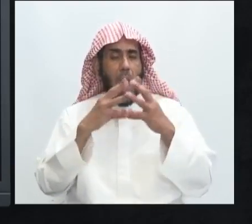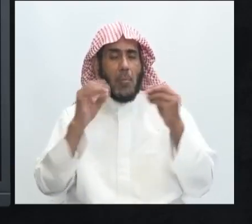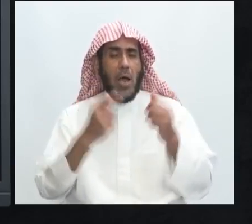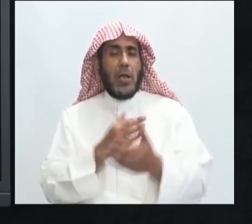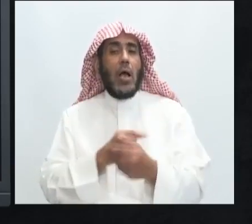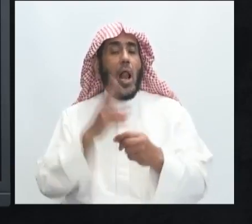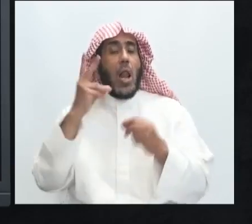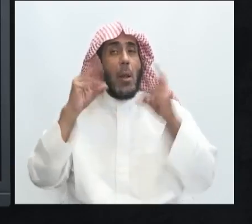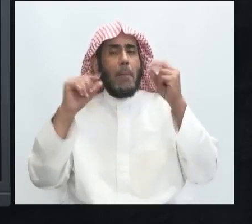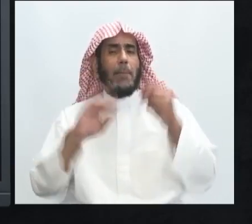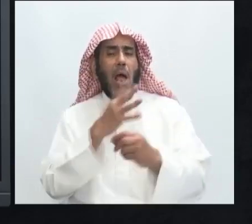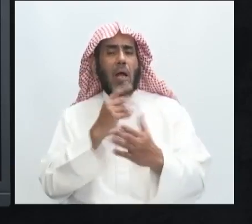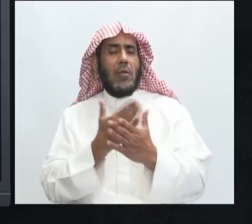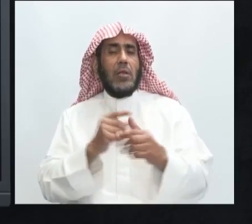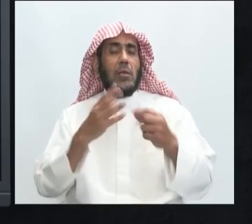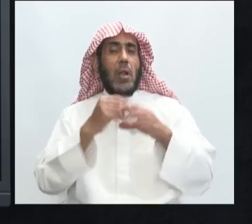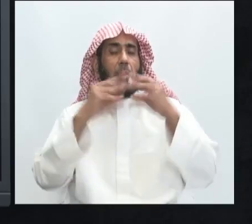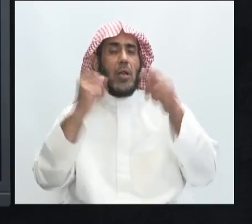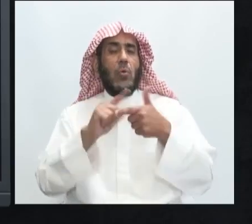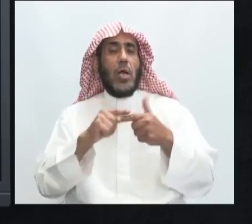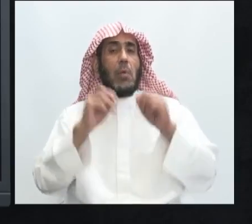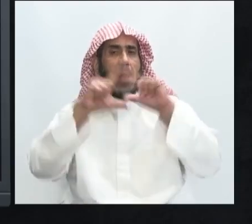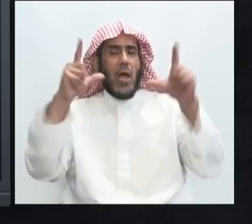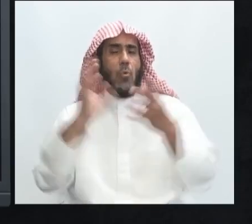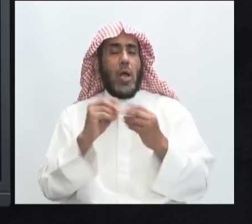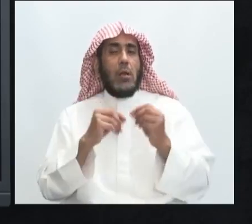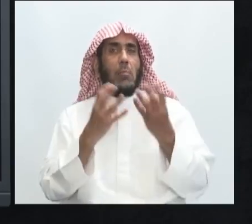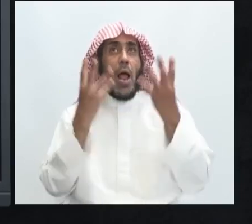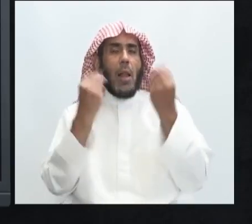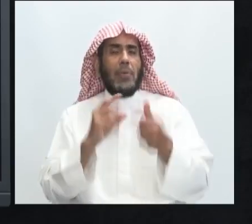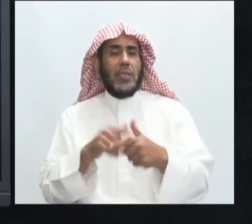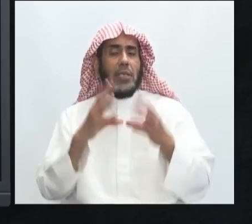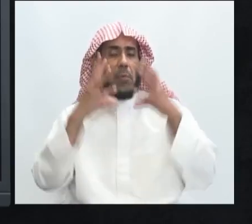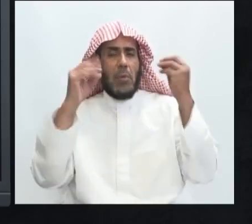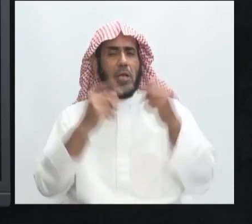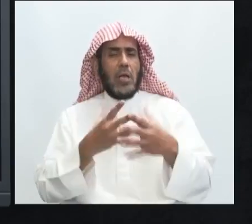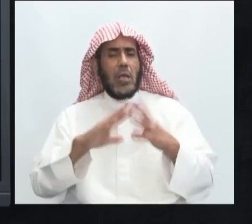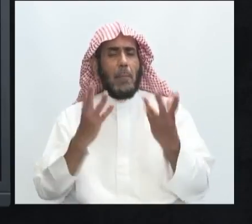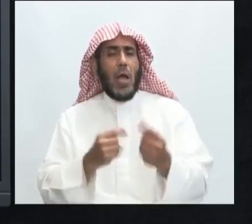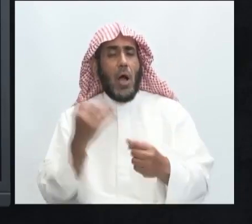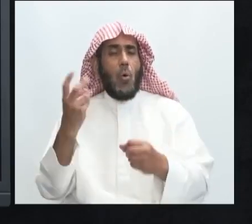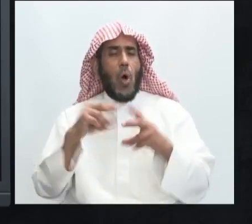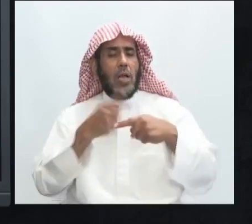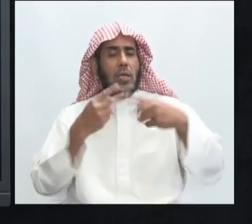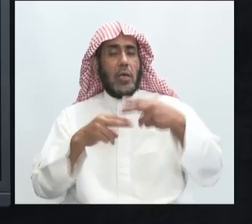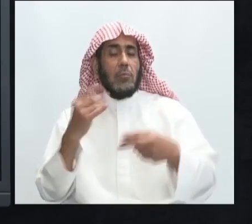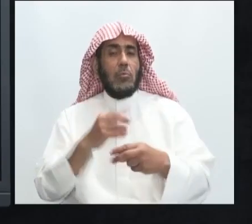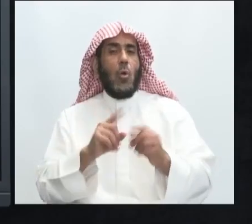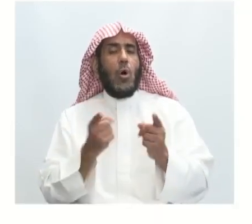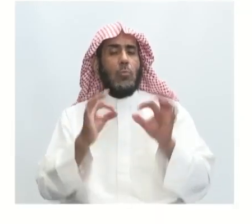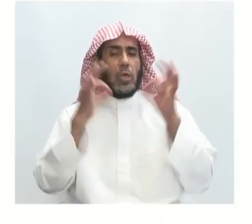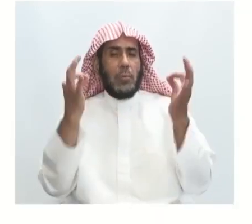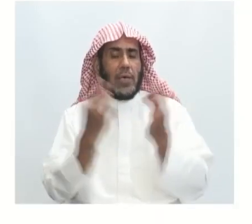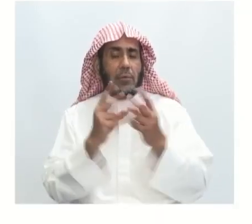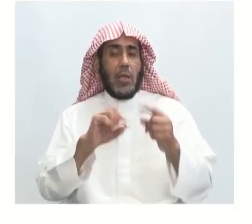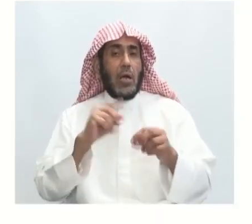تنقسم ثلاثه علوم علم المعاني وعلم البيان وعلم البديع بدانا بعلمي المعان الذي يهتم باحوال تراكيب الجمل ومطابقتها لمقتضى الحال